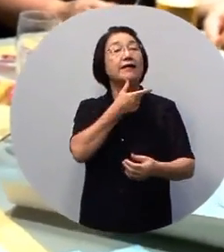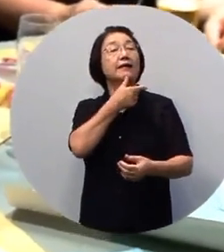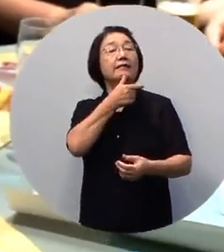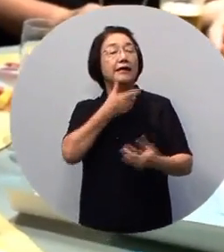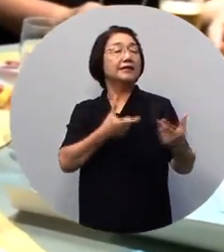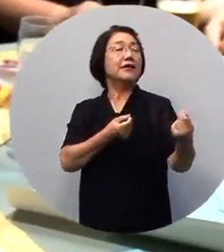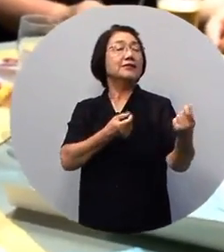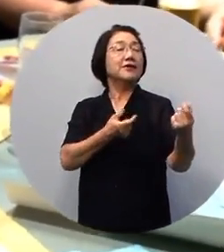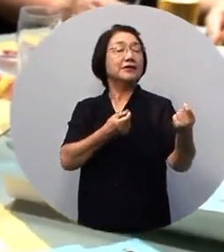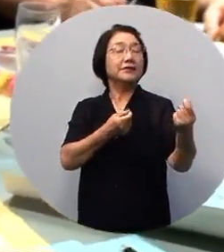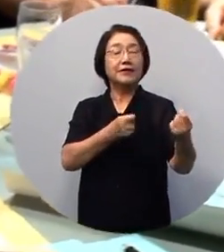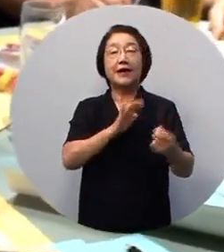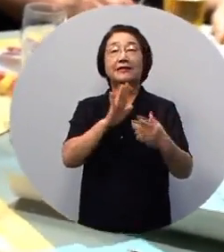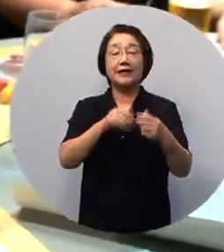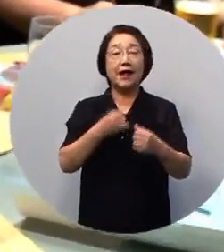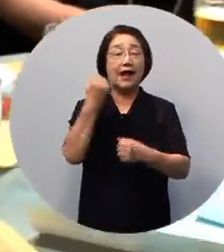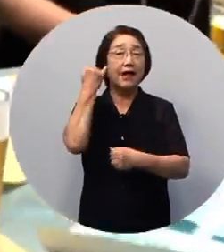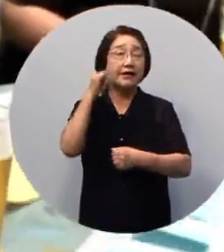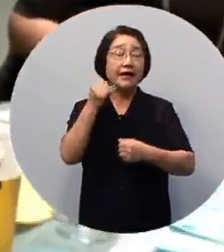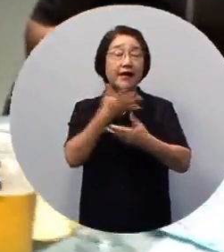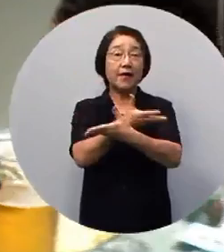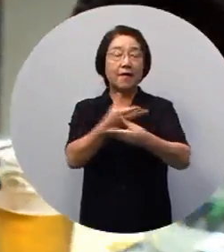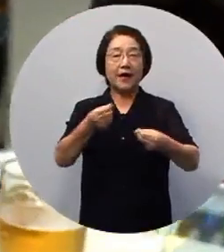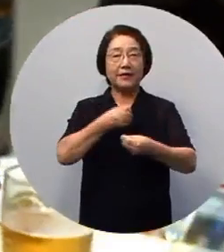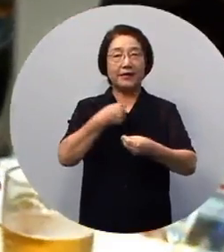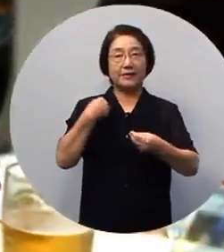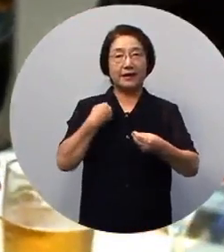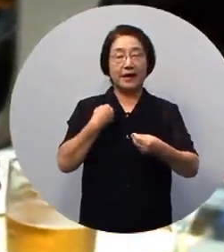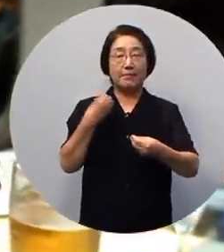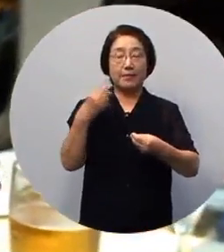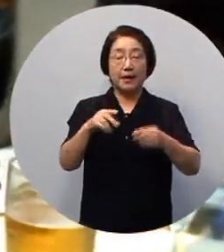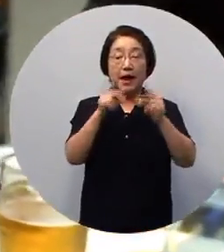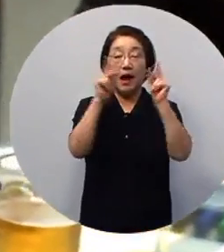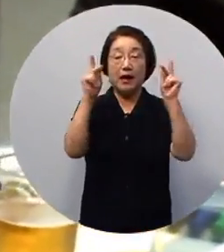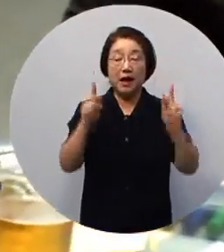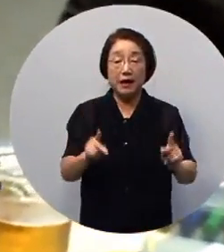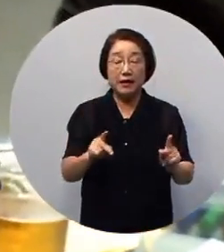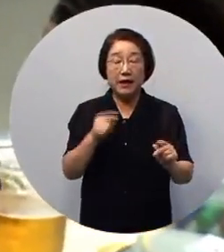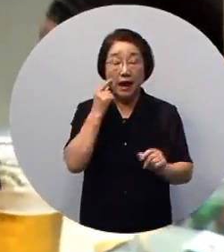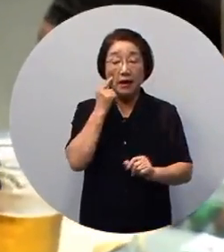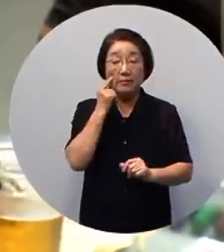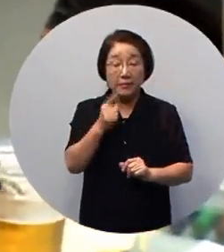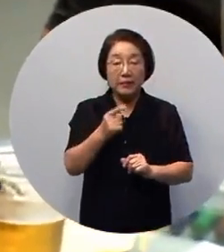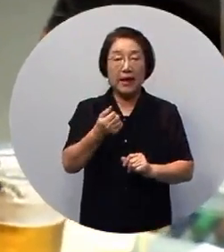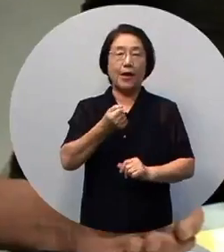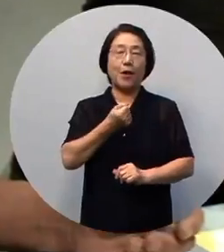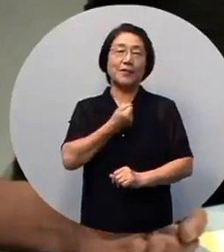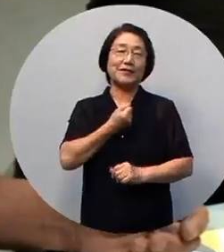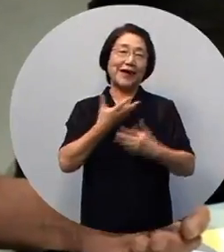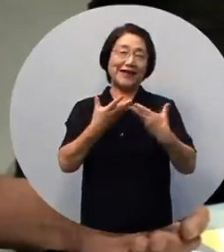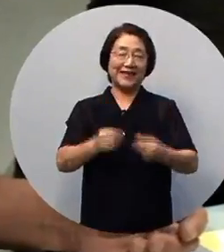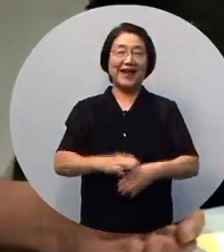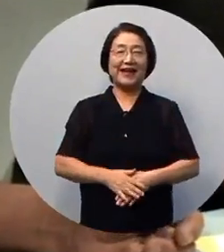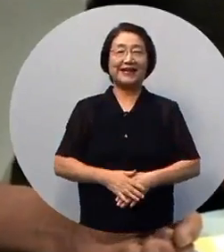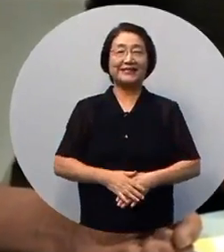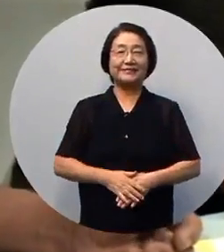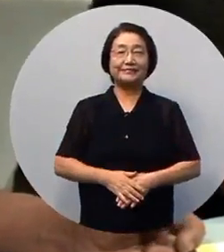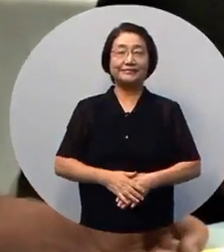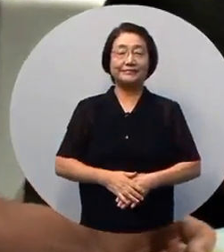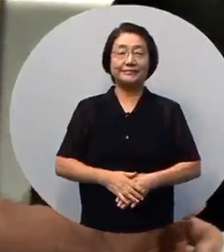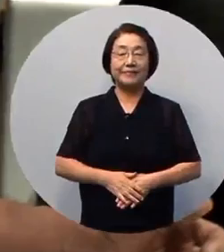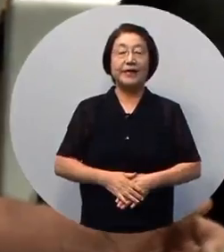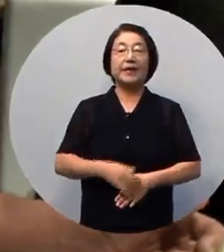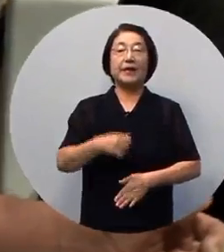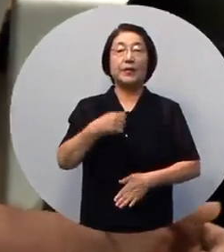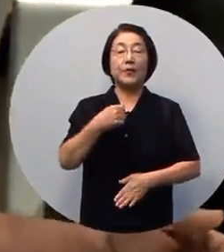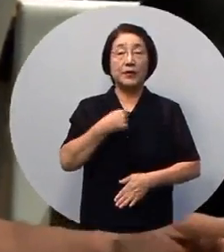換できたのが面白いのと、あとなんか課題が浮かんできたっていうのが面白かったです。 私も地